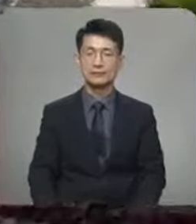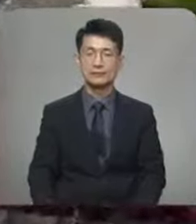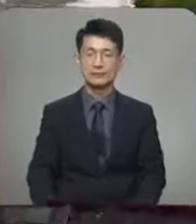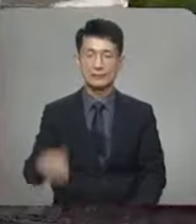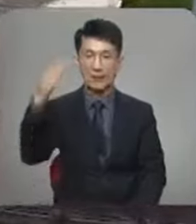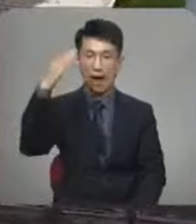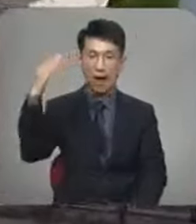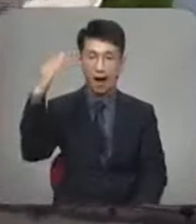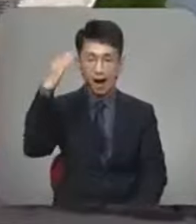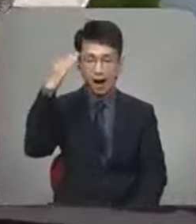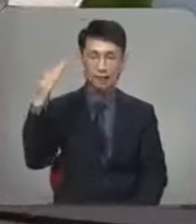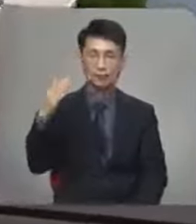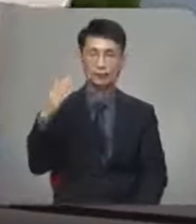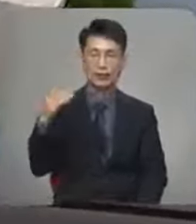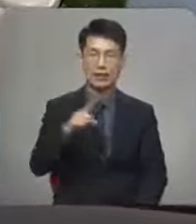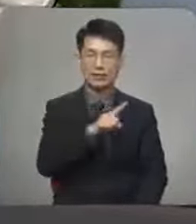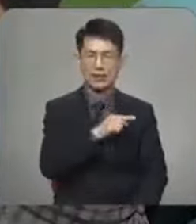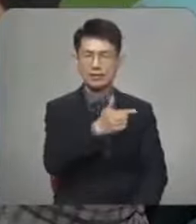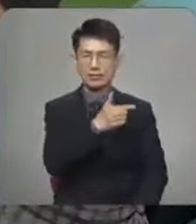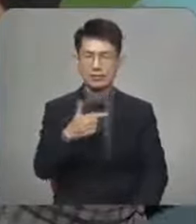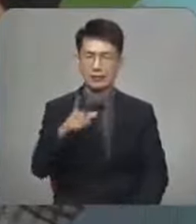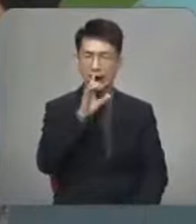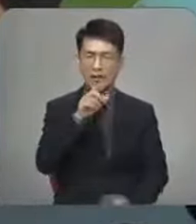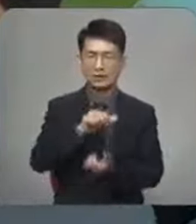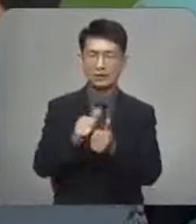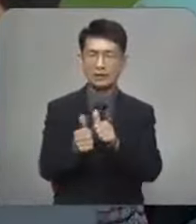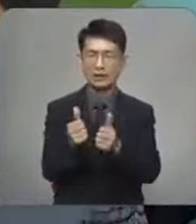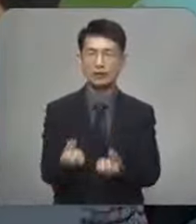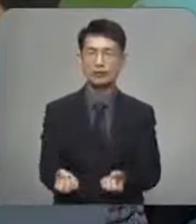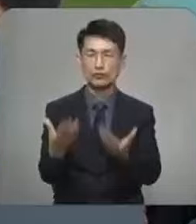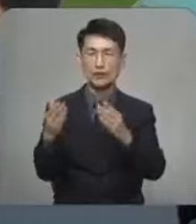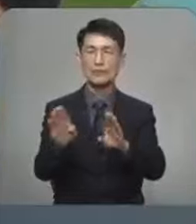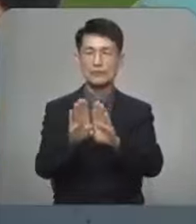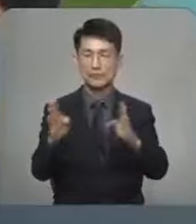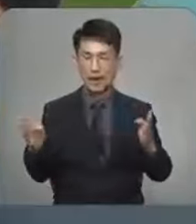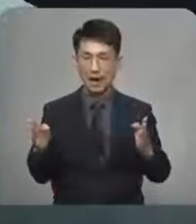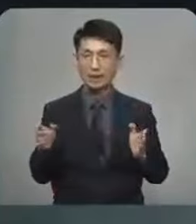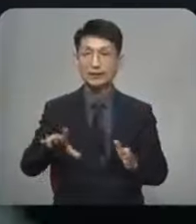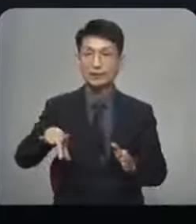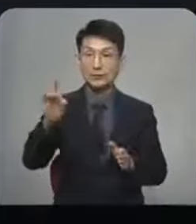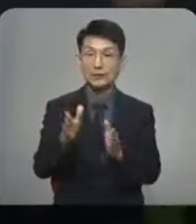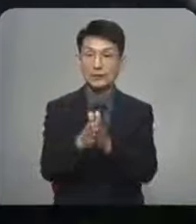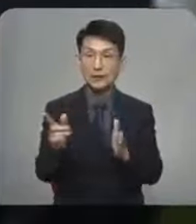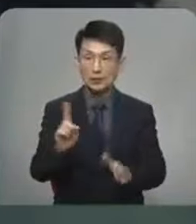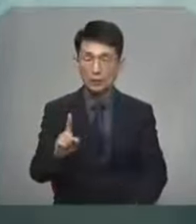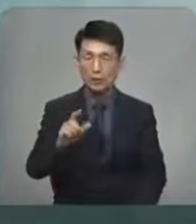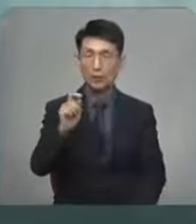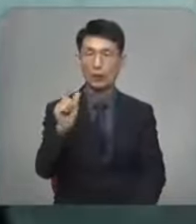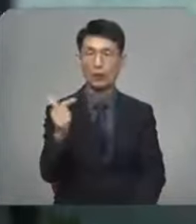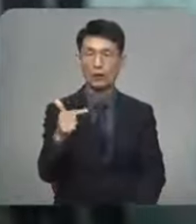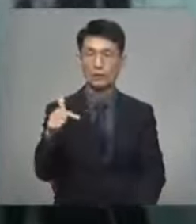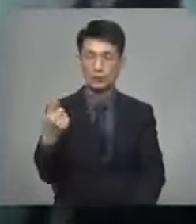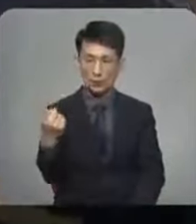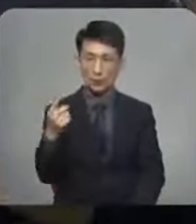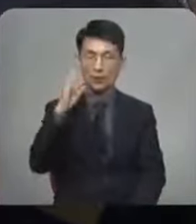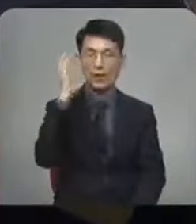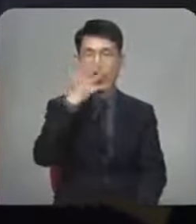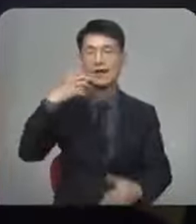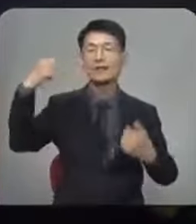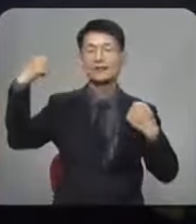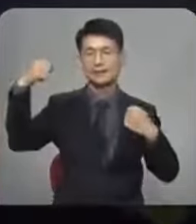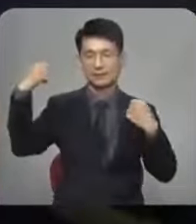국내 최대 규모 단오제인 강릉 단오제가 개막했습니다. 축제의 시작은 대표 공연인 관노 가면극이